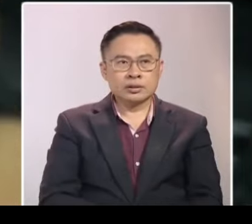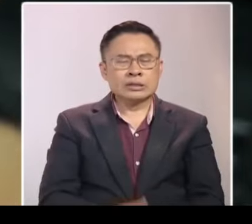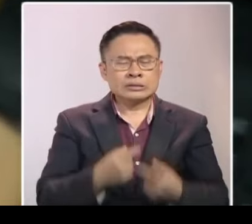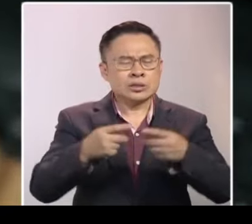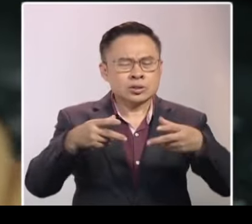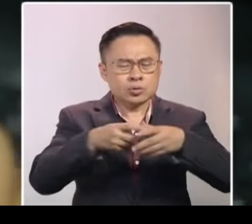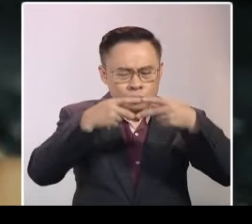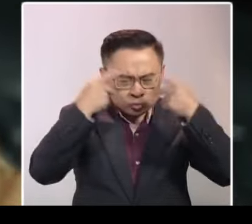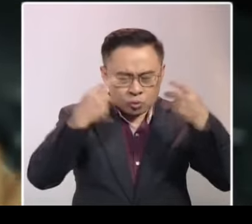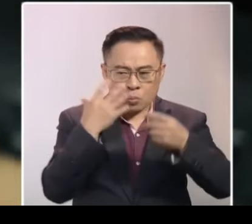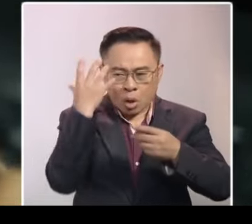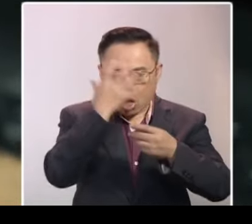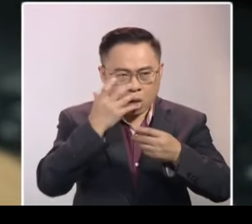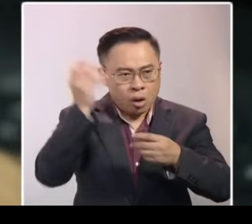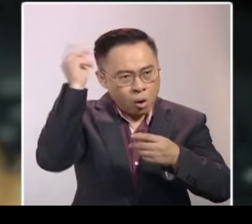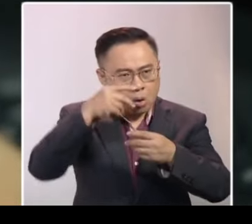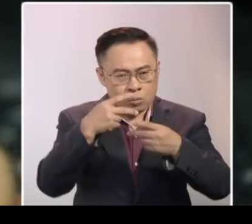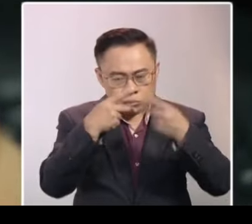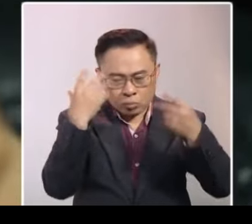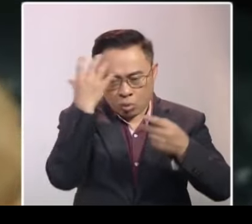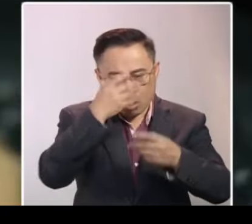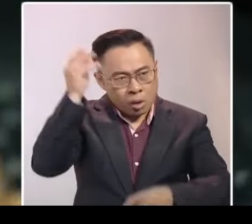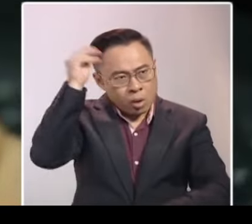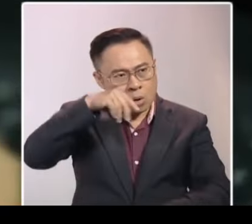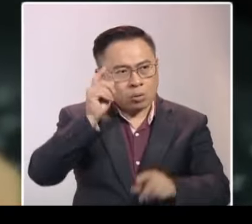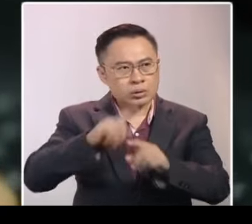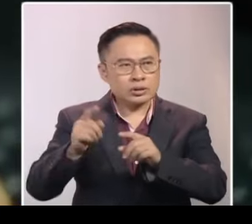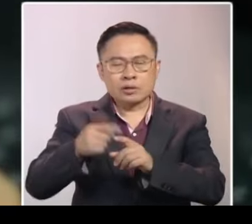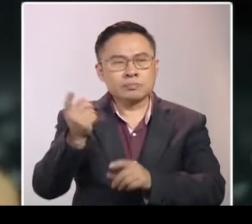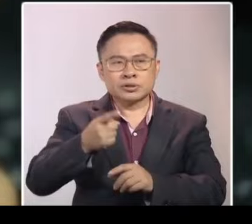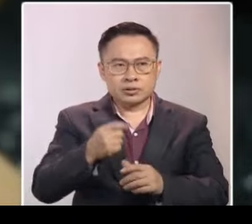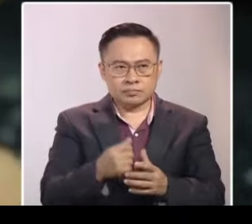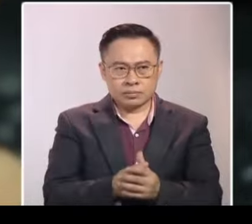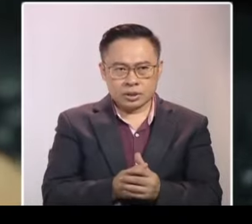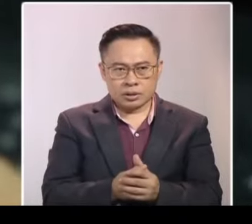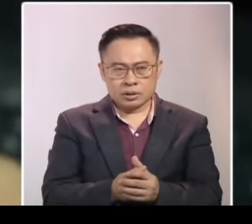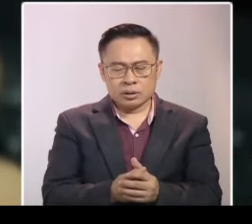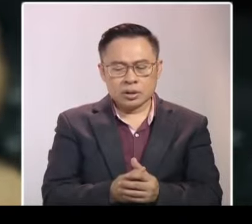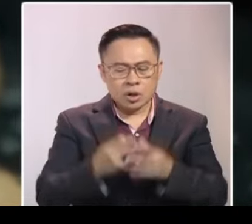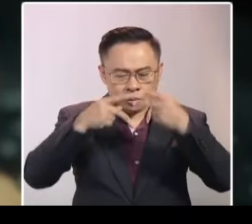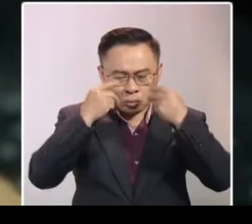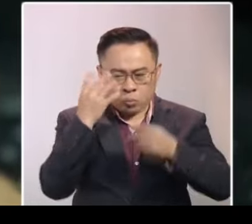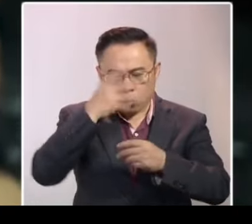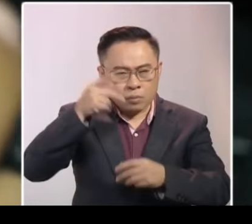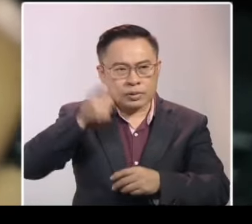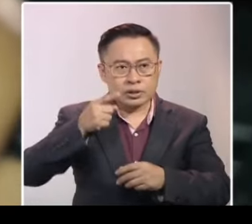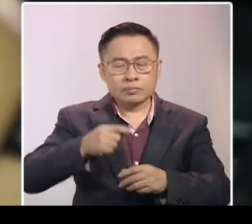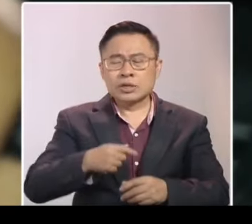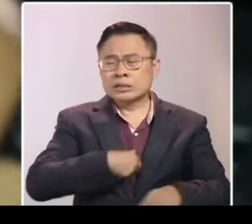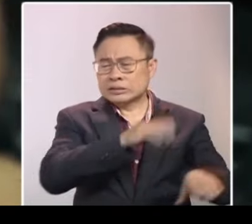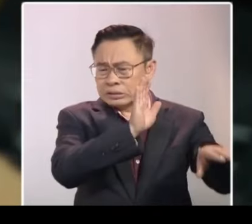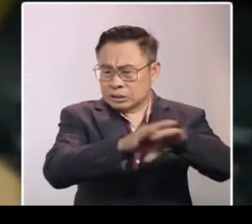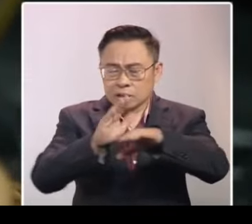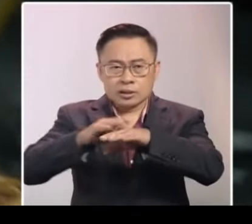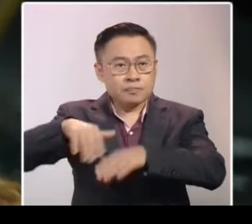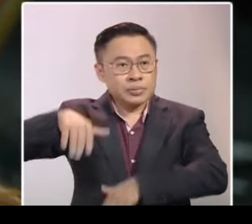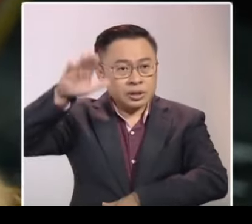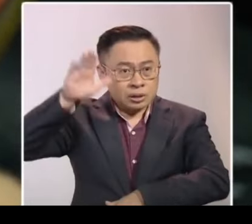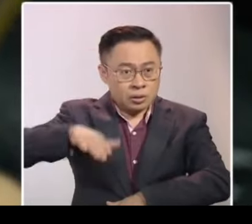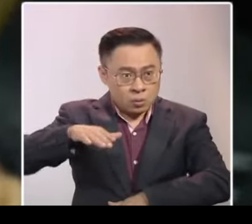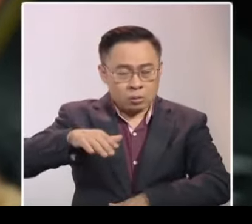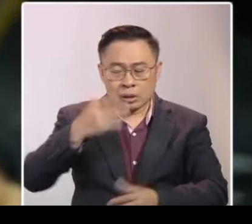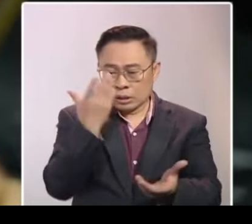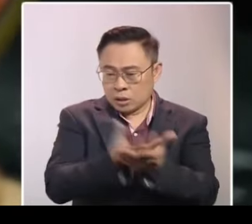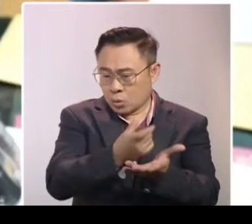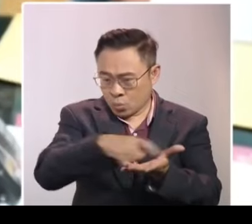มิจฉาชีพเนี่ยมันมักจะมามุกนี้เนี่ยแล้วมุกเดิมๆตลอดเลยนะครับคือใครที่ติดตามข่าวอยู่เนี่ยมีญาติบอกญาติมีป้าบอกป้า